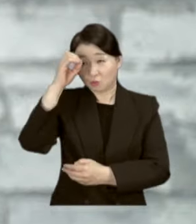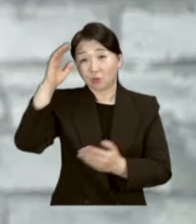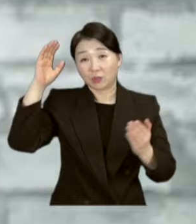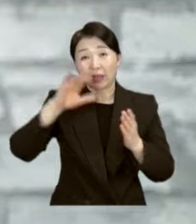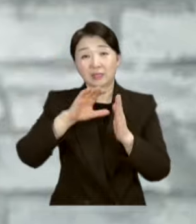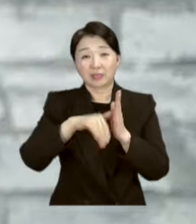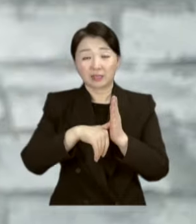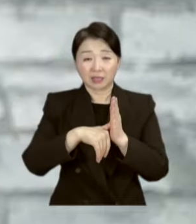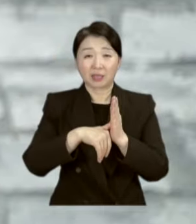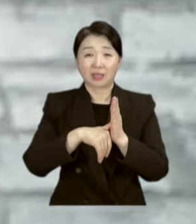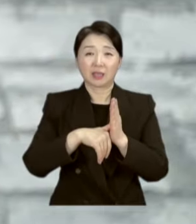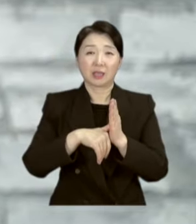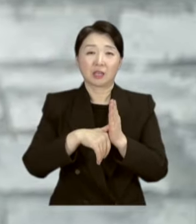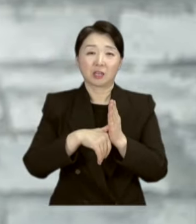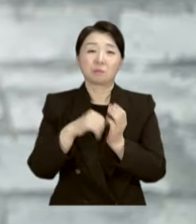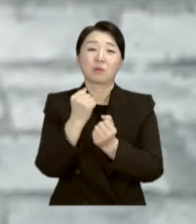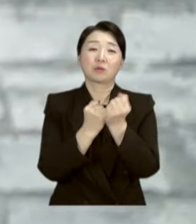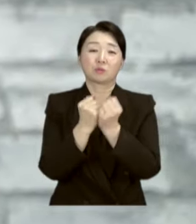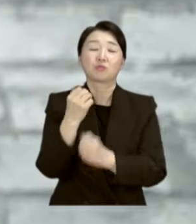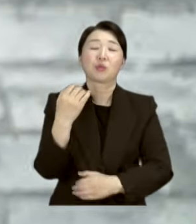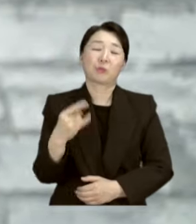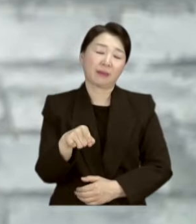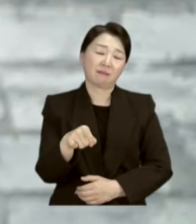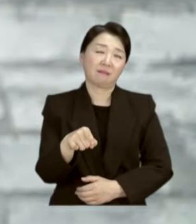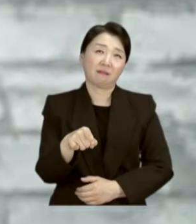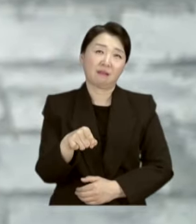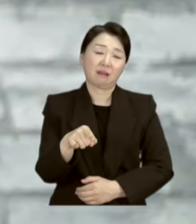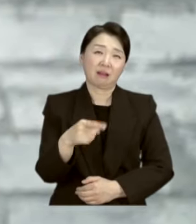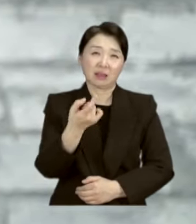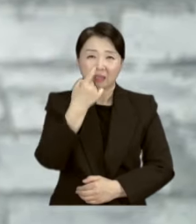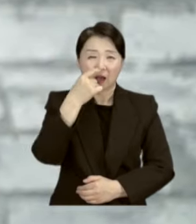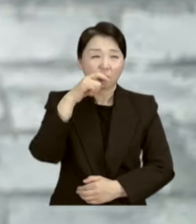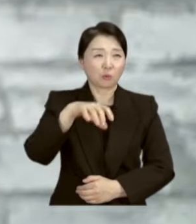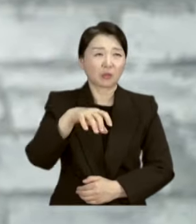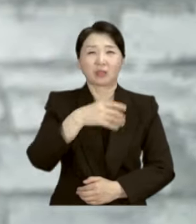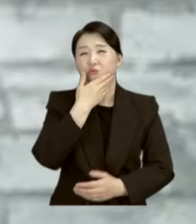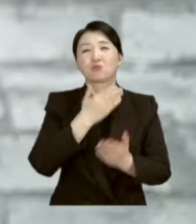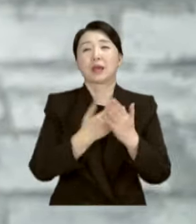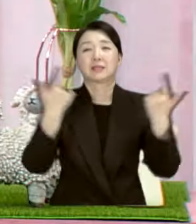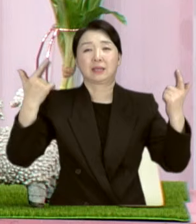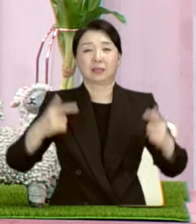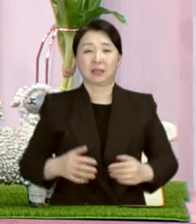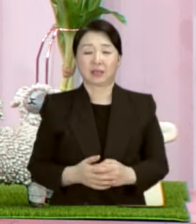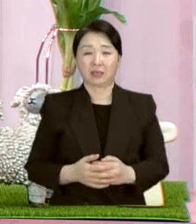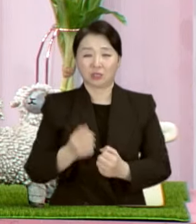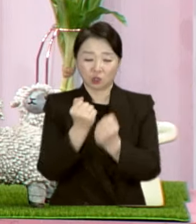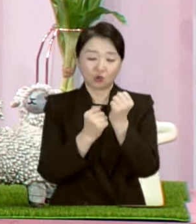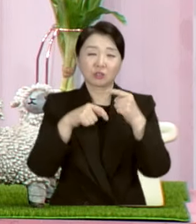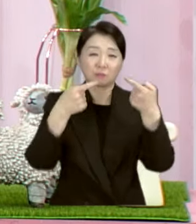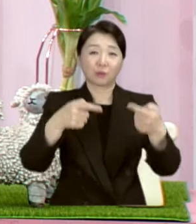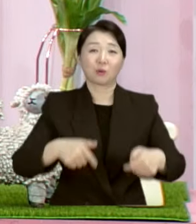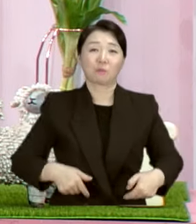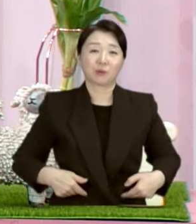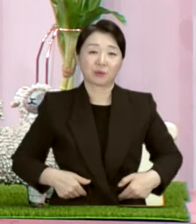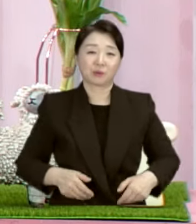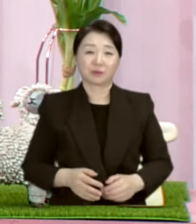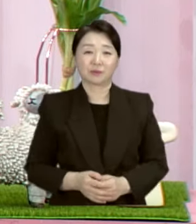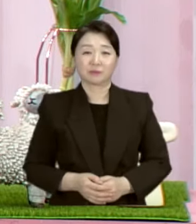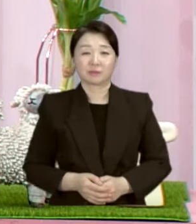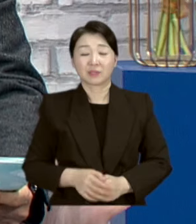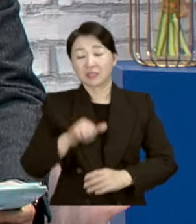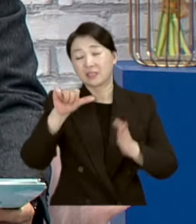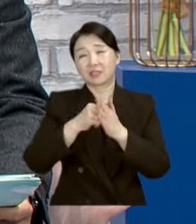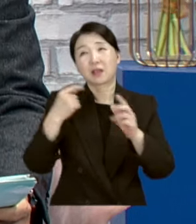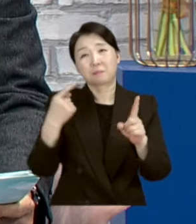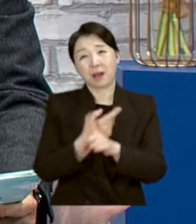그 아이들 그 수련회 지금 학원을 보낼 게 아니라니까요, 애들을. 아, 네. 예, 예. 수련회를 보내야 돼요. 예. 아니, 이거는